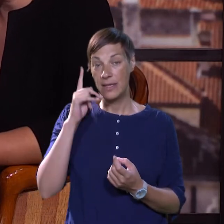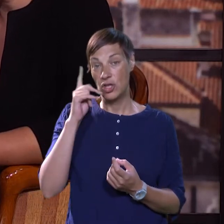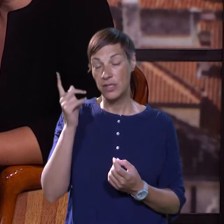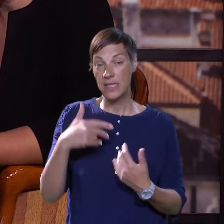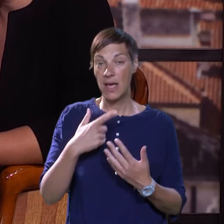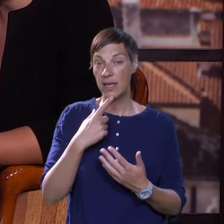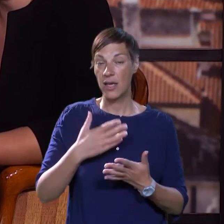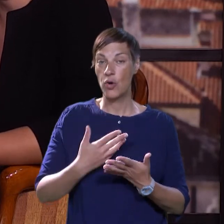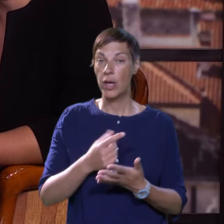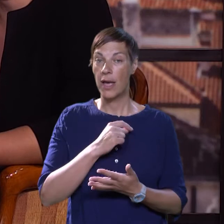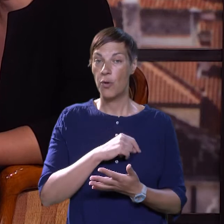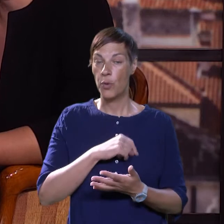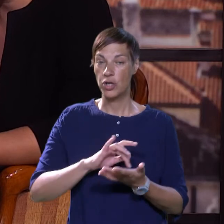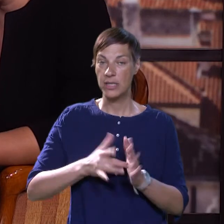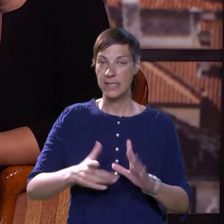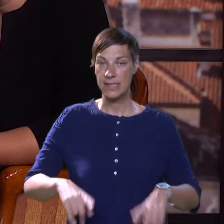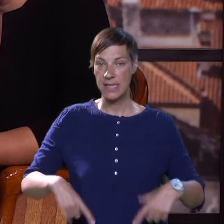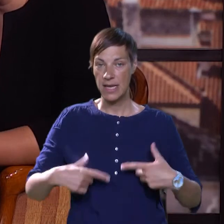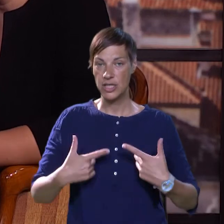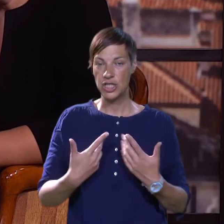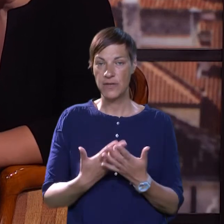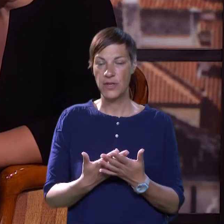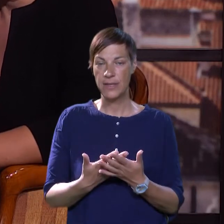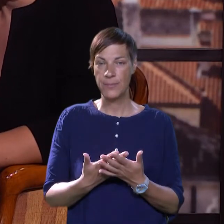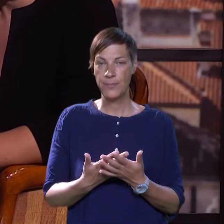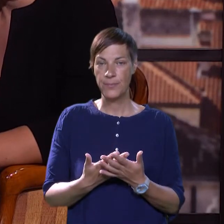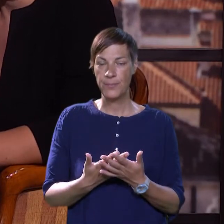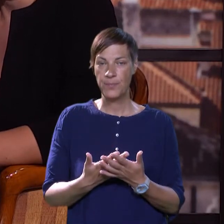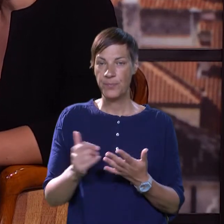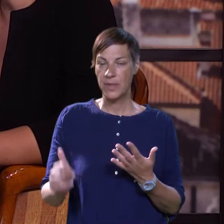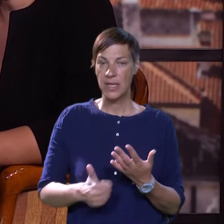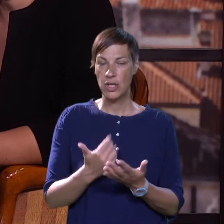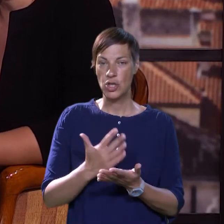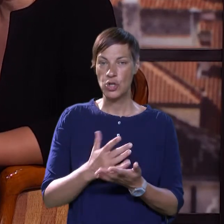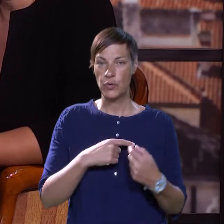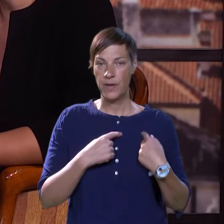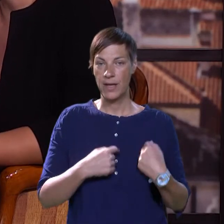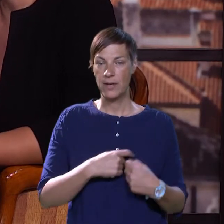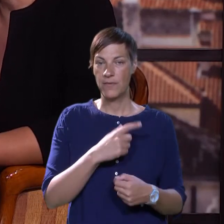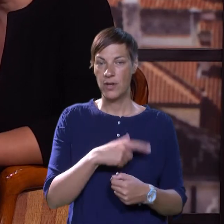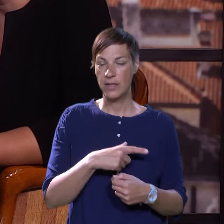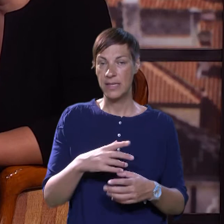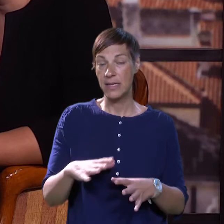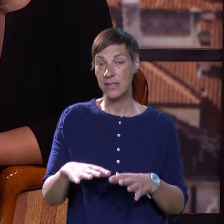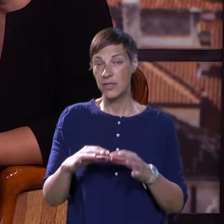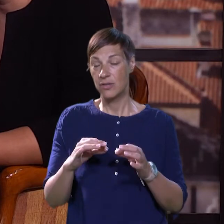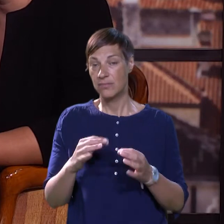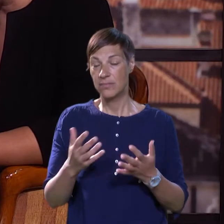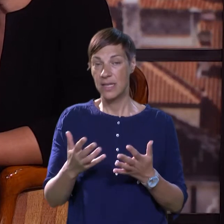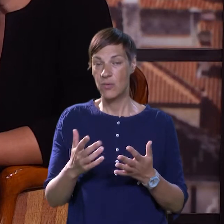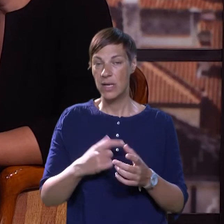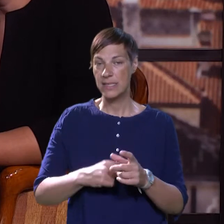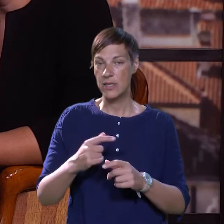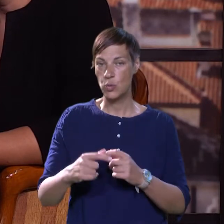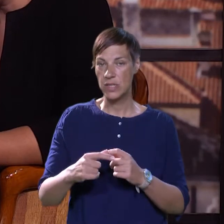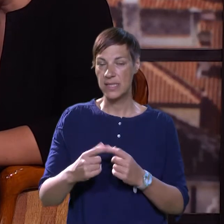jedno znanje koje ga obogati za cijeli život. Još uvijek volonterstvo ne ulazi u rani